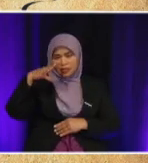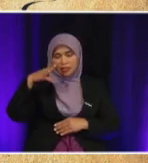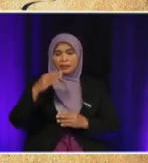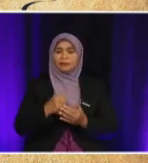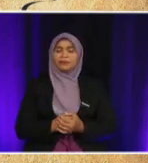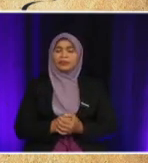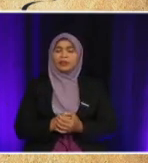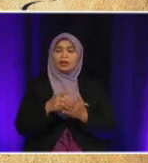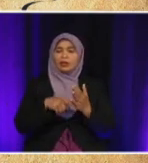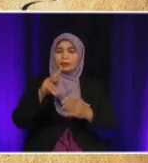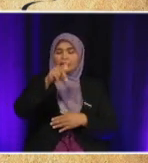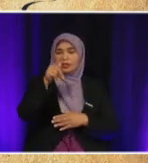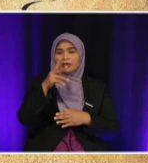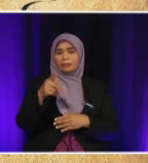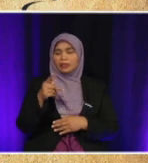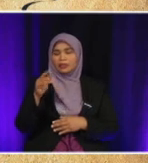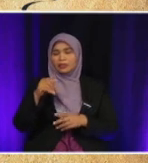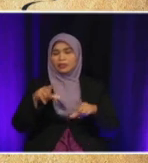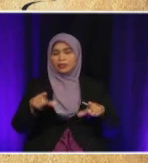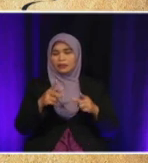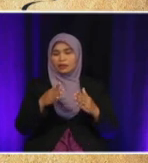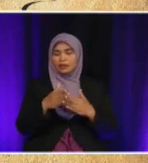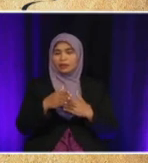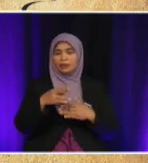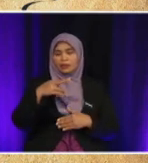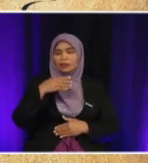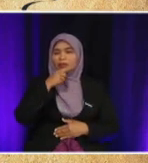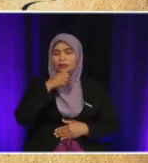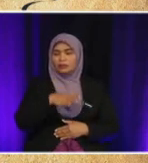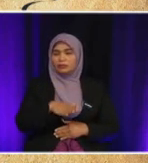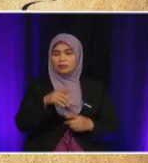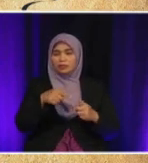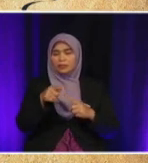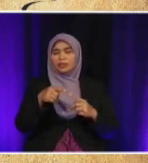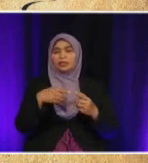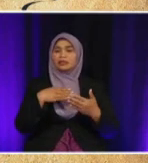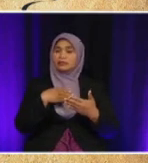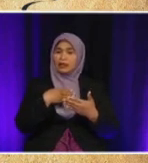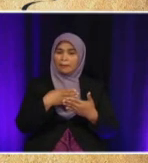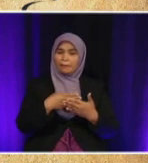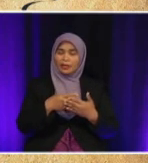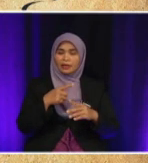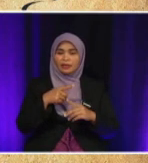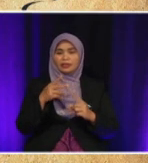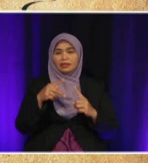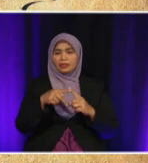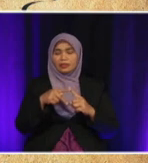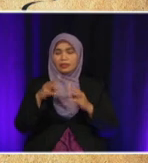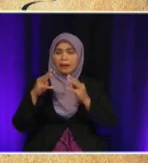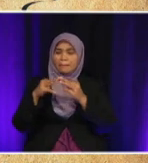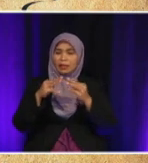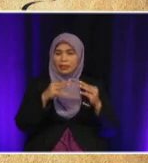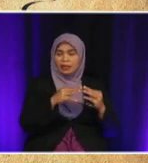perkarir-pekare yang dilakukan oleh Rasulullah apabila Baginda sampai ke Madinah oke yang pertama Rasulullah